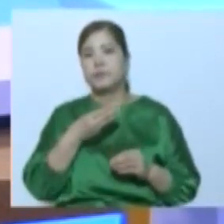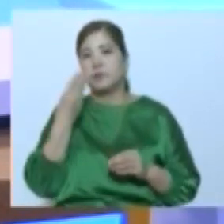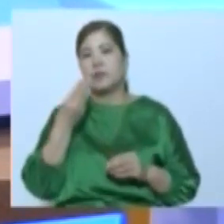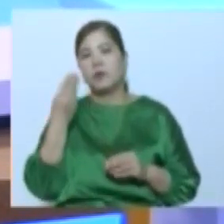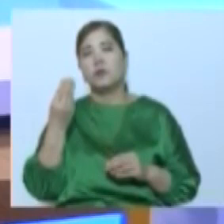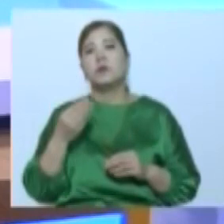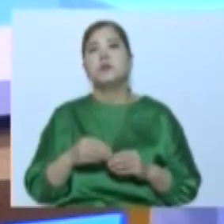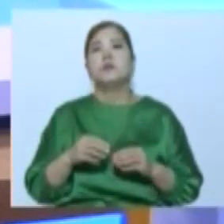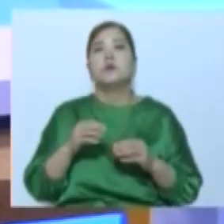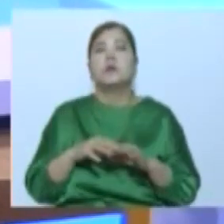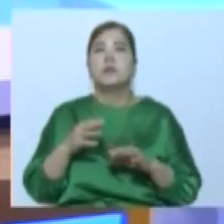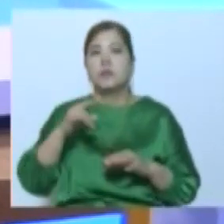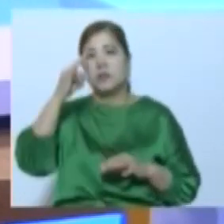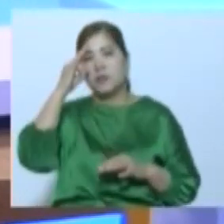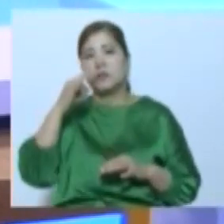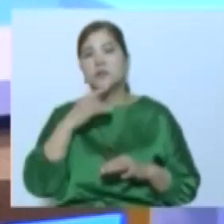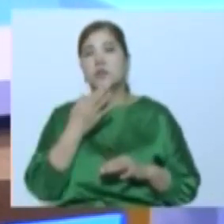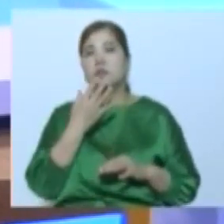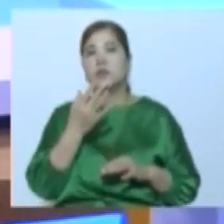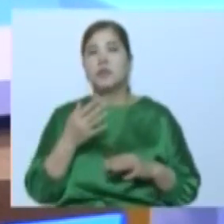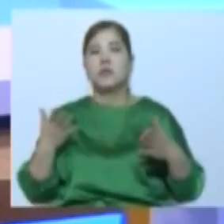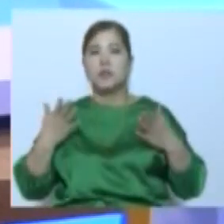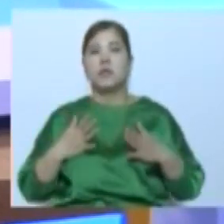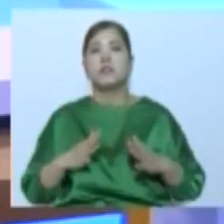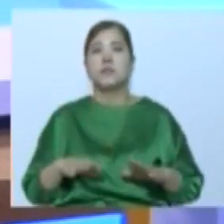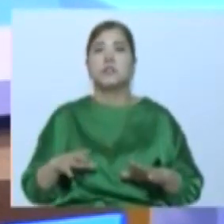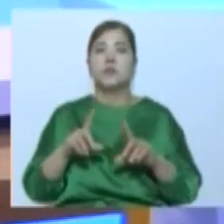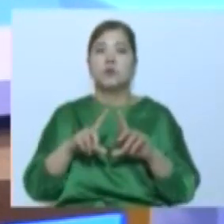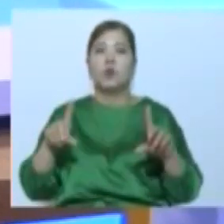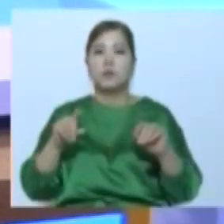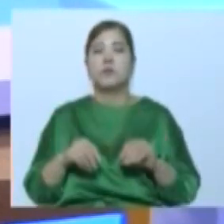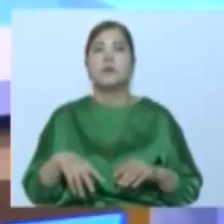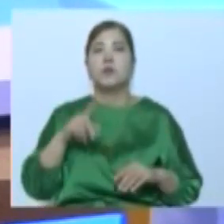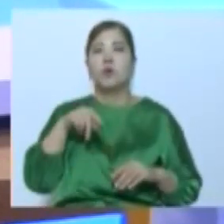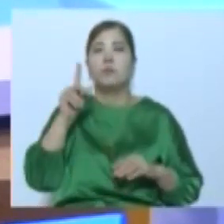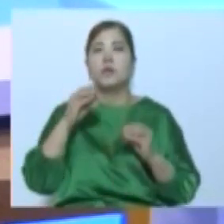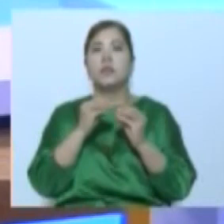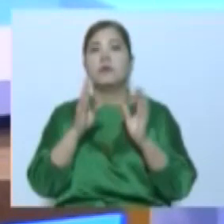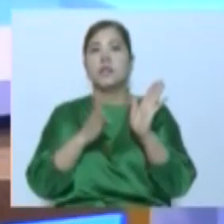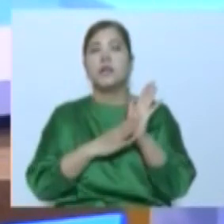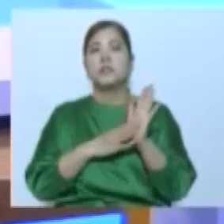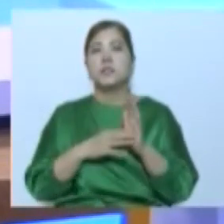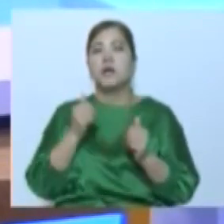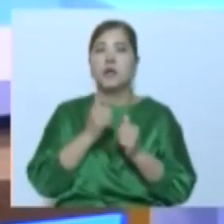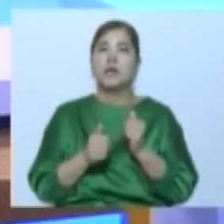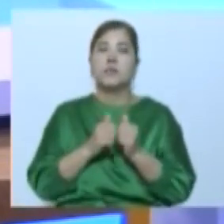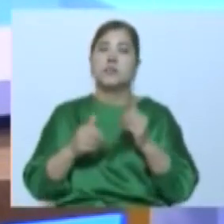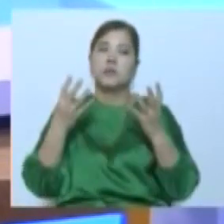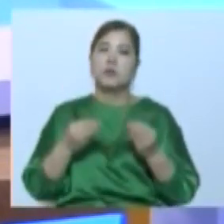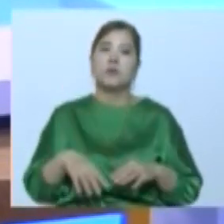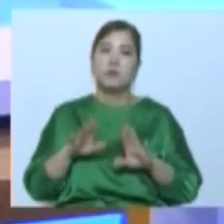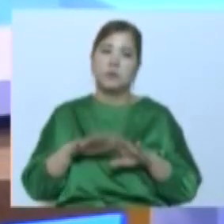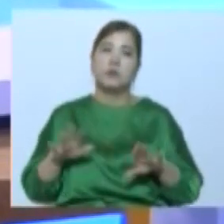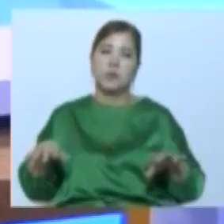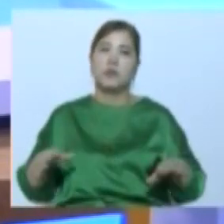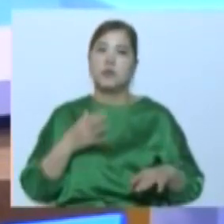популяризации казахской национальной одежды прочно закрепилась в школе гимназии номер 19 каждый день вместо школьной формы ученики приходят